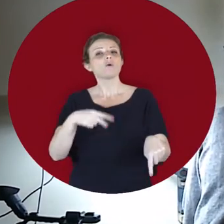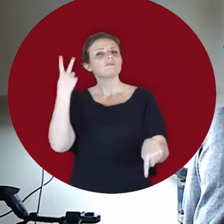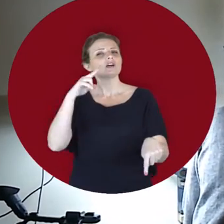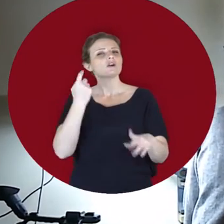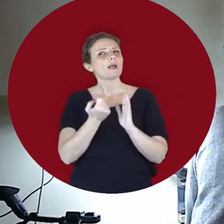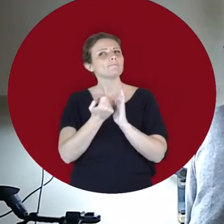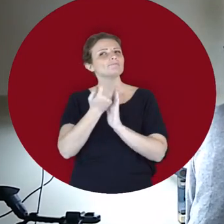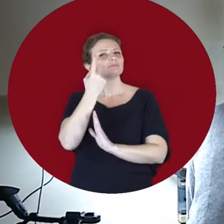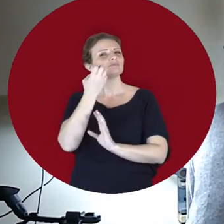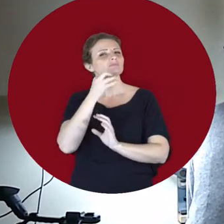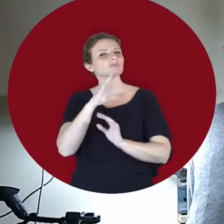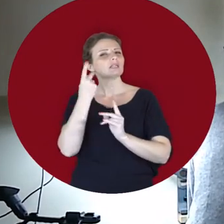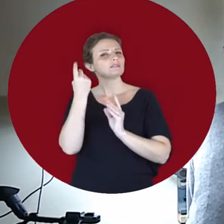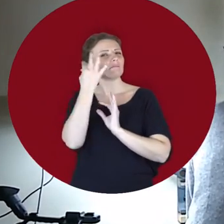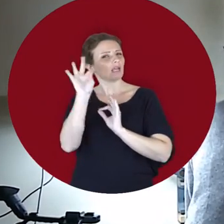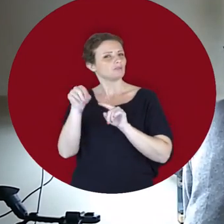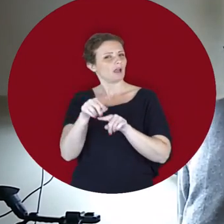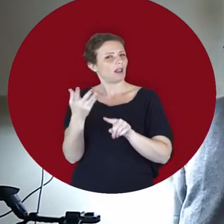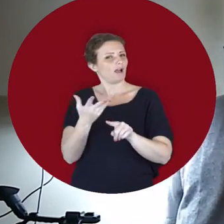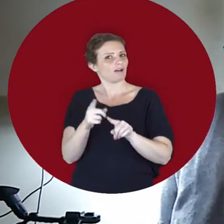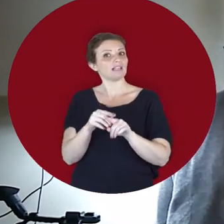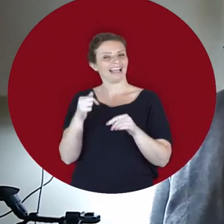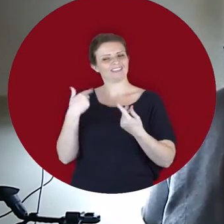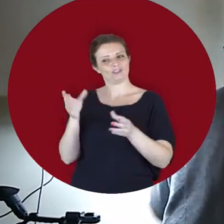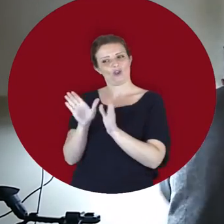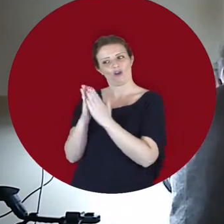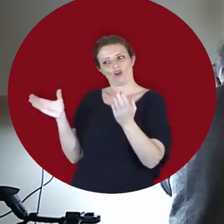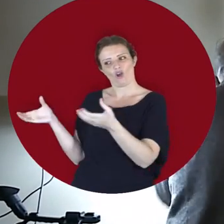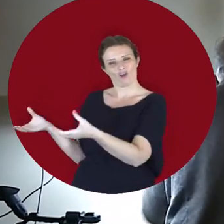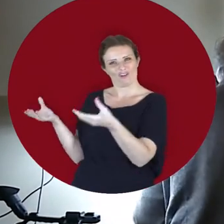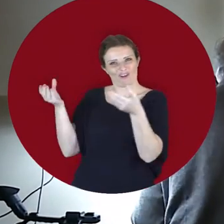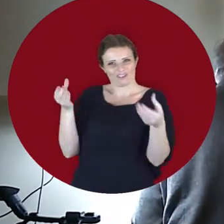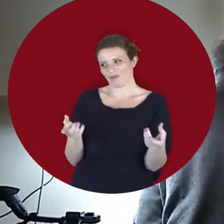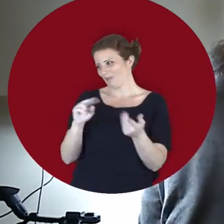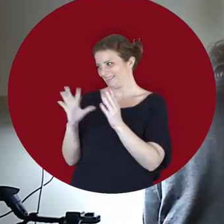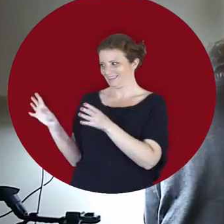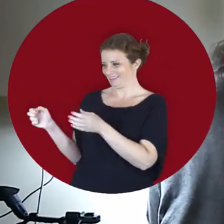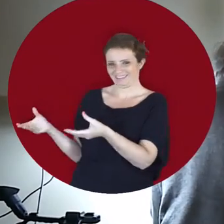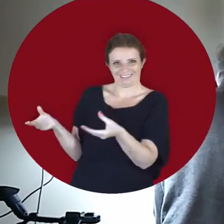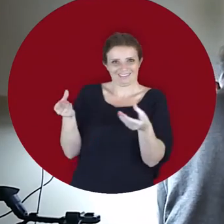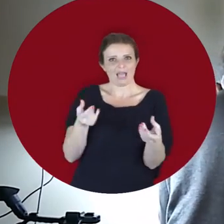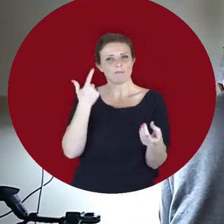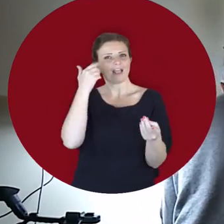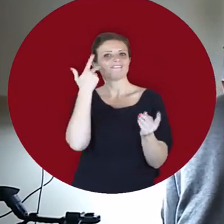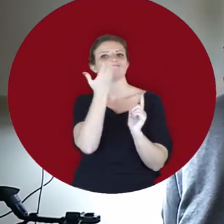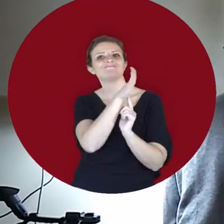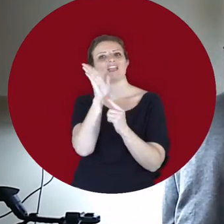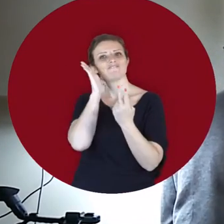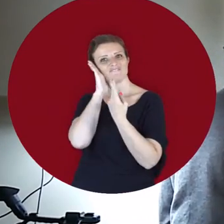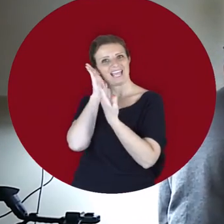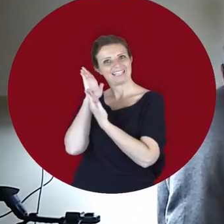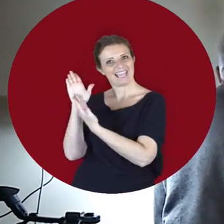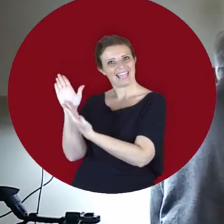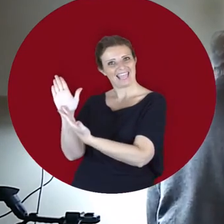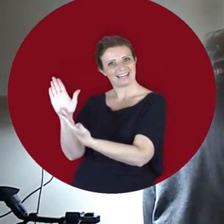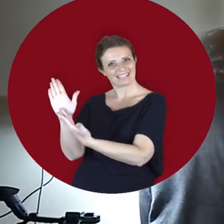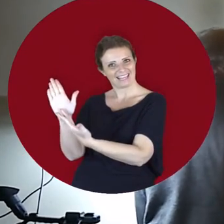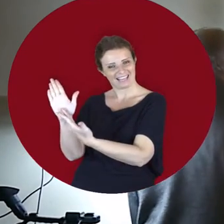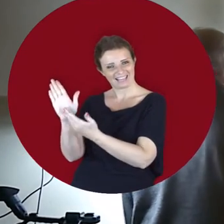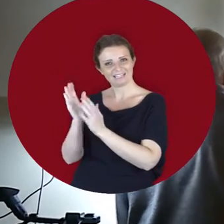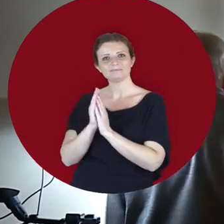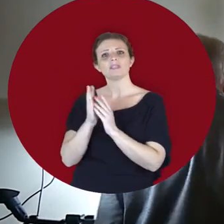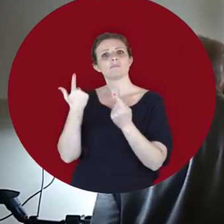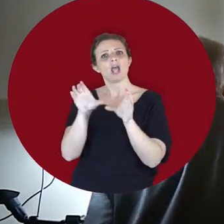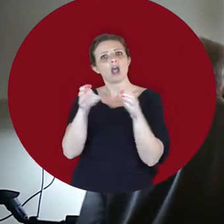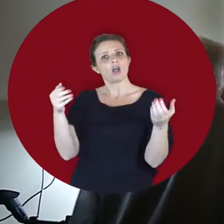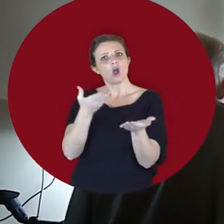a Verona succede una cosa particolare, ma adesso io prendo questo codice dai tecnici che stanno lavorando perché vorrei farvelo vedere,